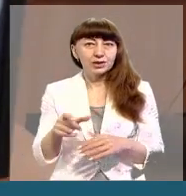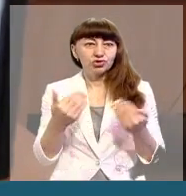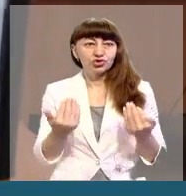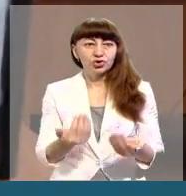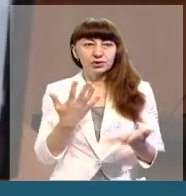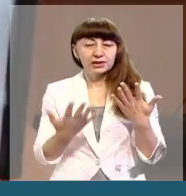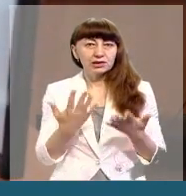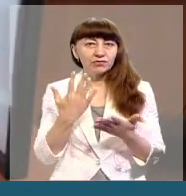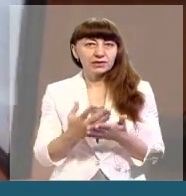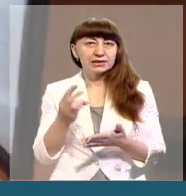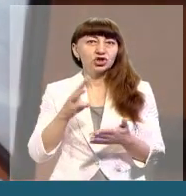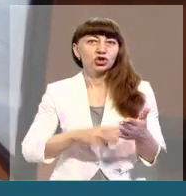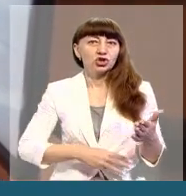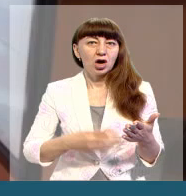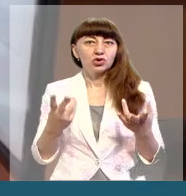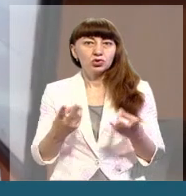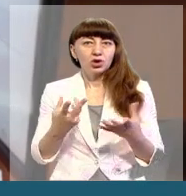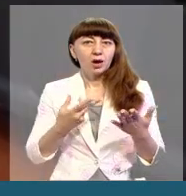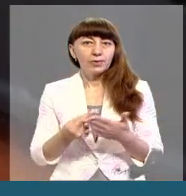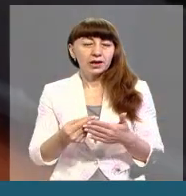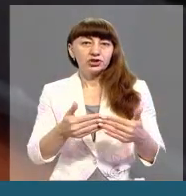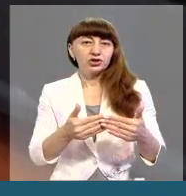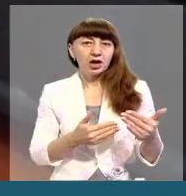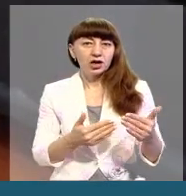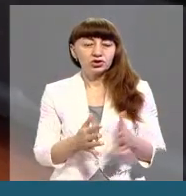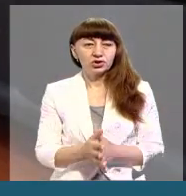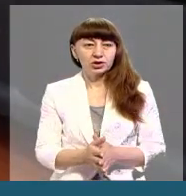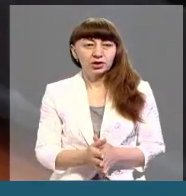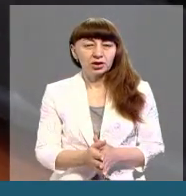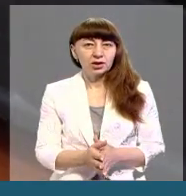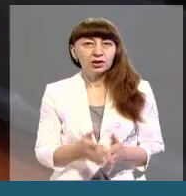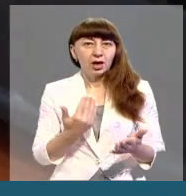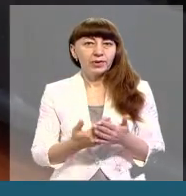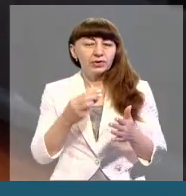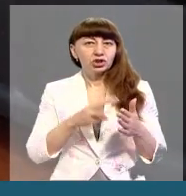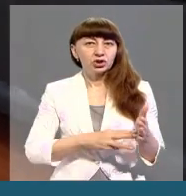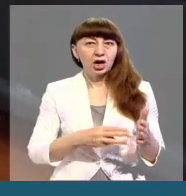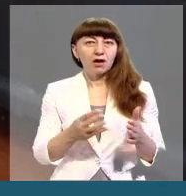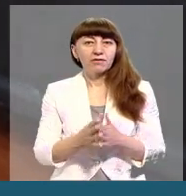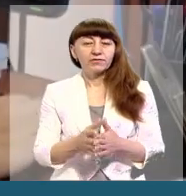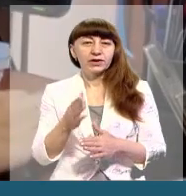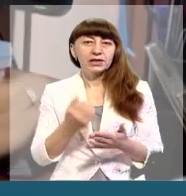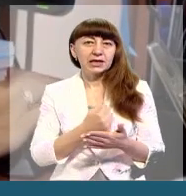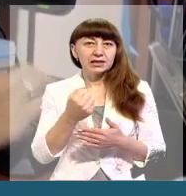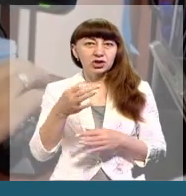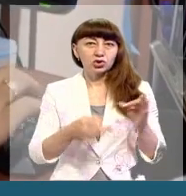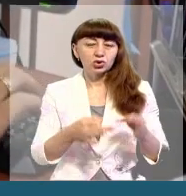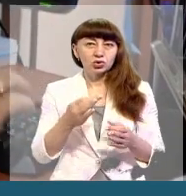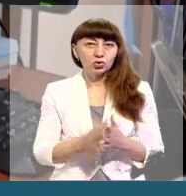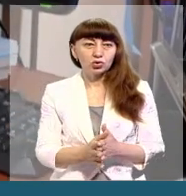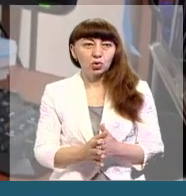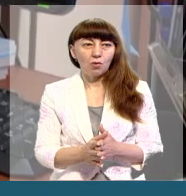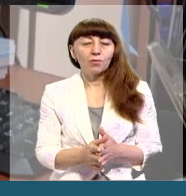көрсеткіштен аспайтын айыппұлдар болса, жеке сот орындаушыларына өсімақы төлемеуге болады. Дегенмен бұл мақсат орындалу үшін белгілі бір